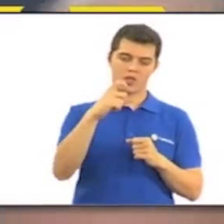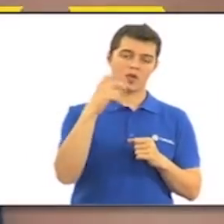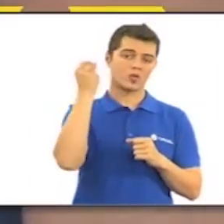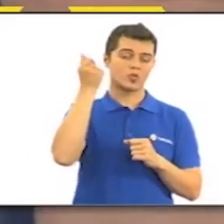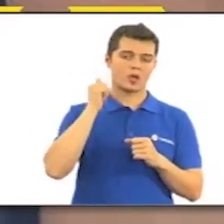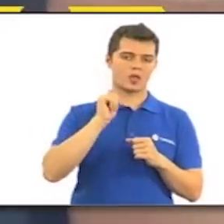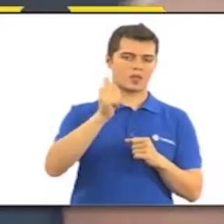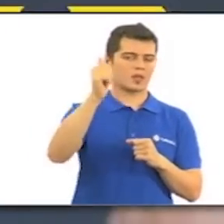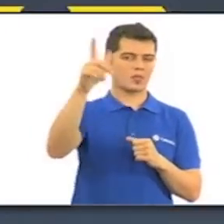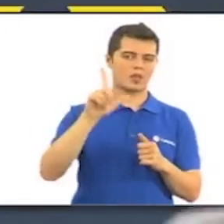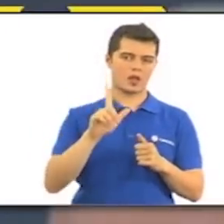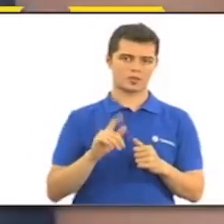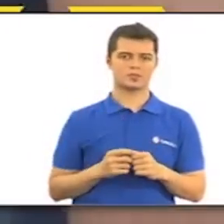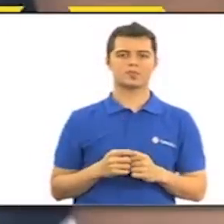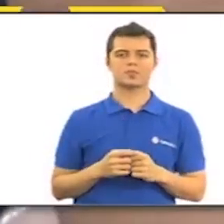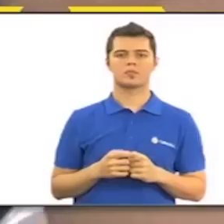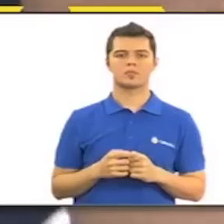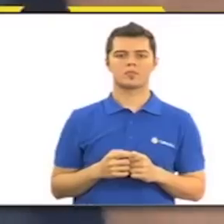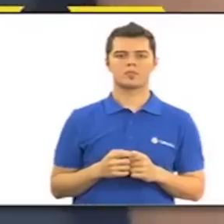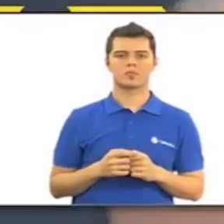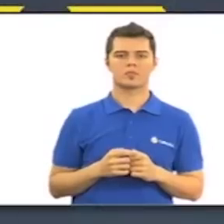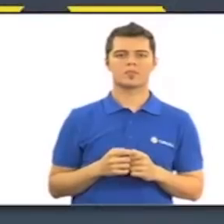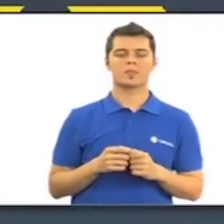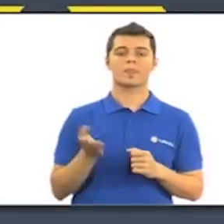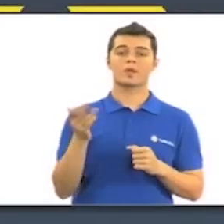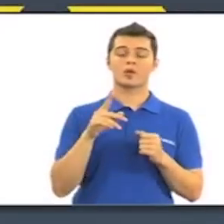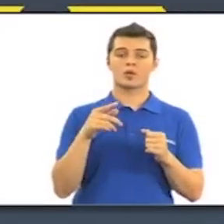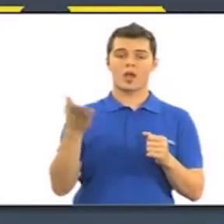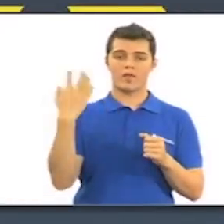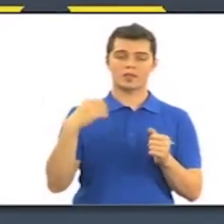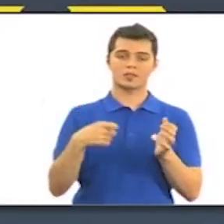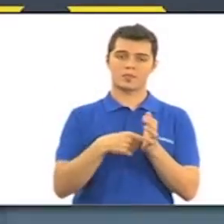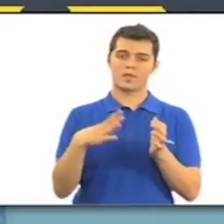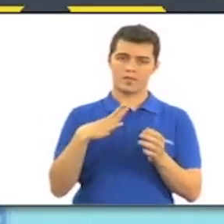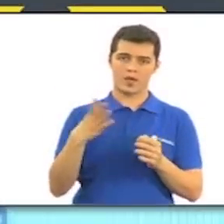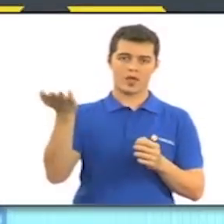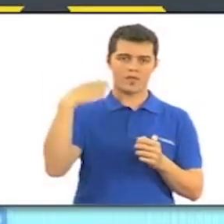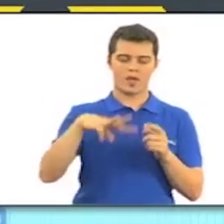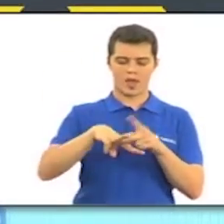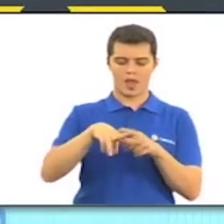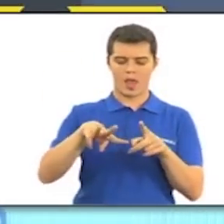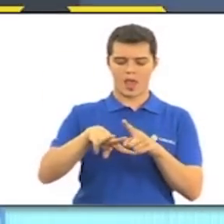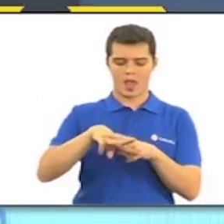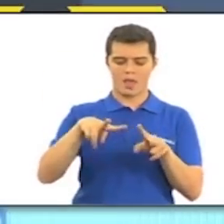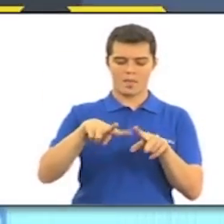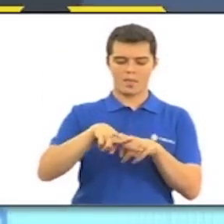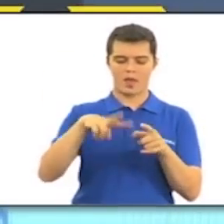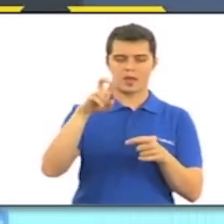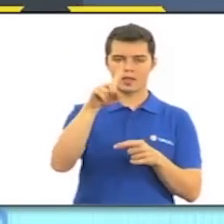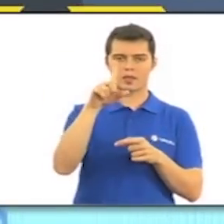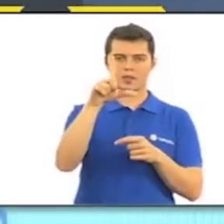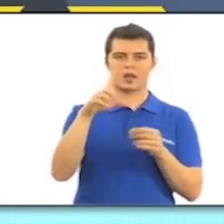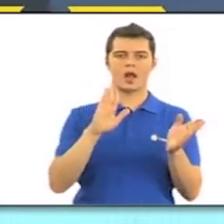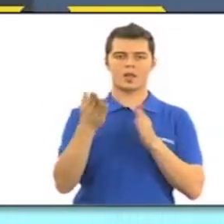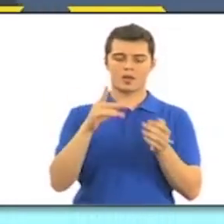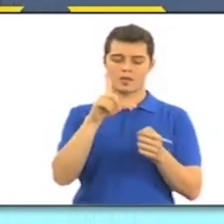durumunda geri alabilmek için kişisel bir güvenlik sorusu seçmemiz ve cevabını yazmamız gerekiyor. Kullanmakta olduğunuz başka bir